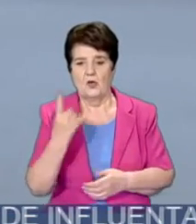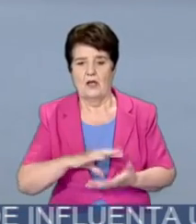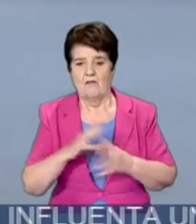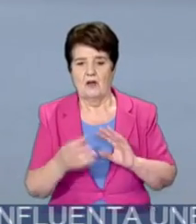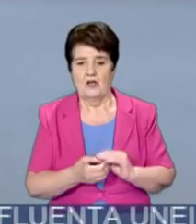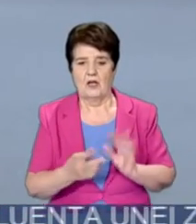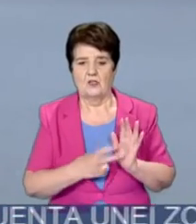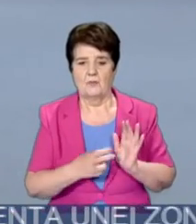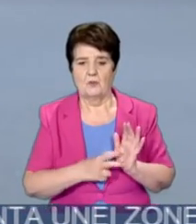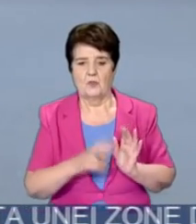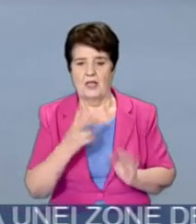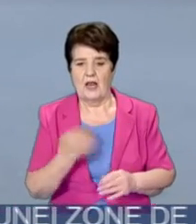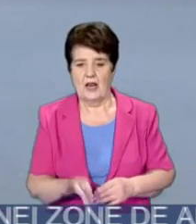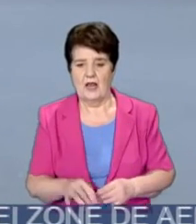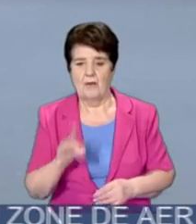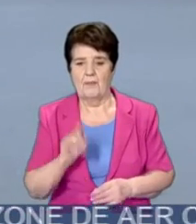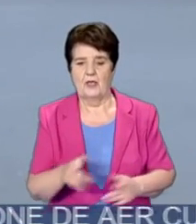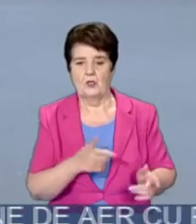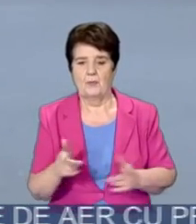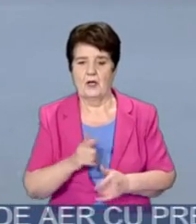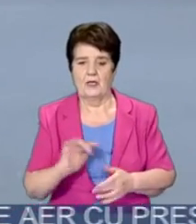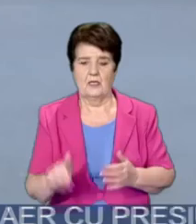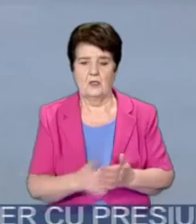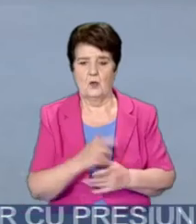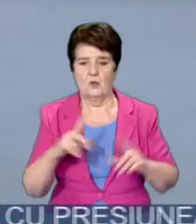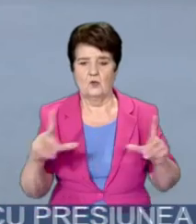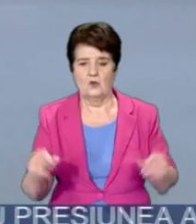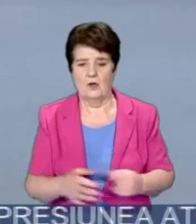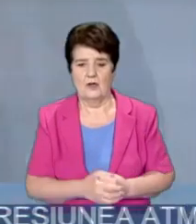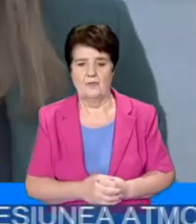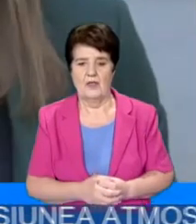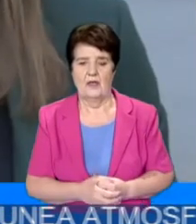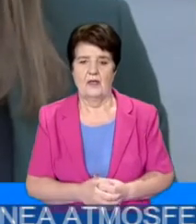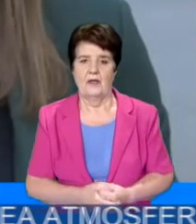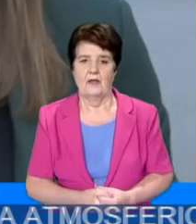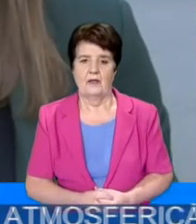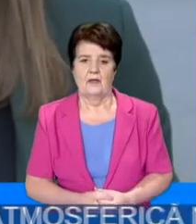peste 700 de lei pentru a se pregăti de noul an școlar. Acestea